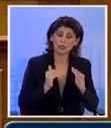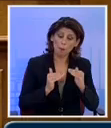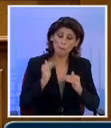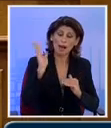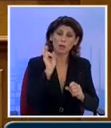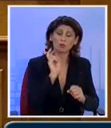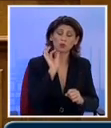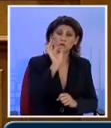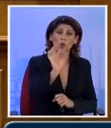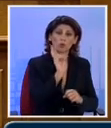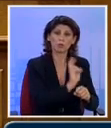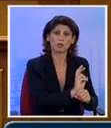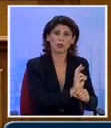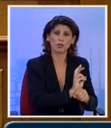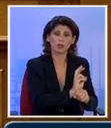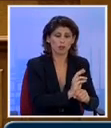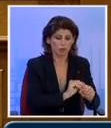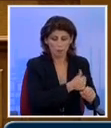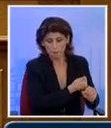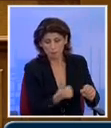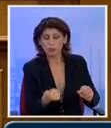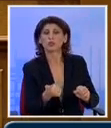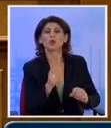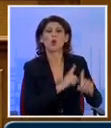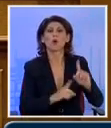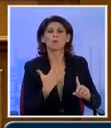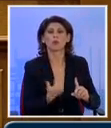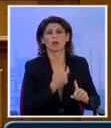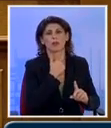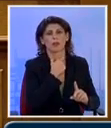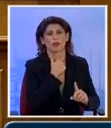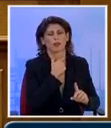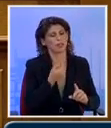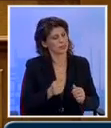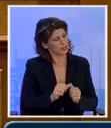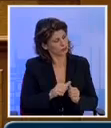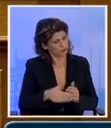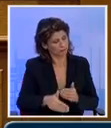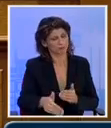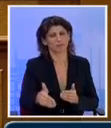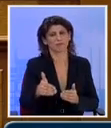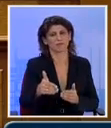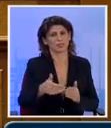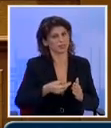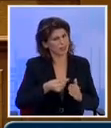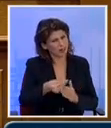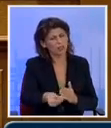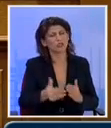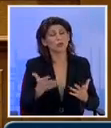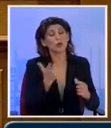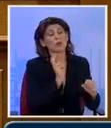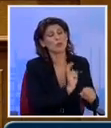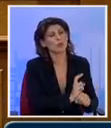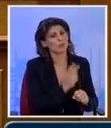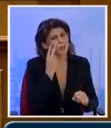στόχο του πλεονάσματος θα το δίνουμε σε όσους έχουν μεγαλύτερη ανάγκη. Έρχεται σε λίγους μήνες ο καιρός να δώσουμε το όποιο